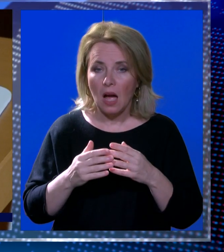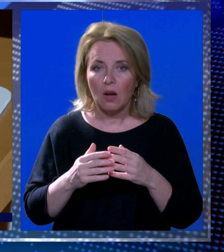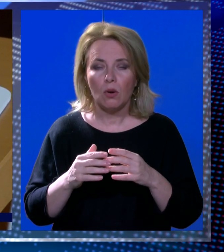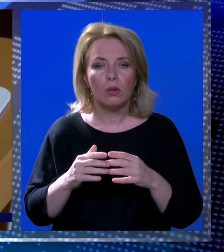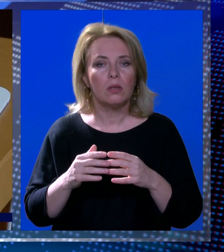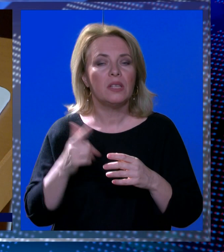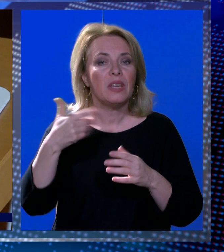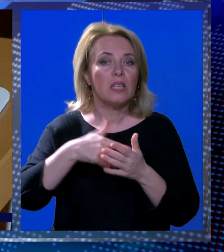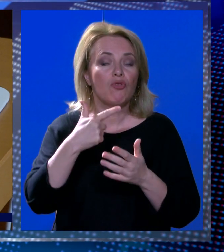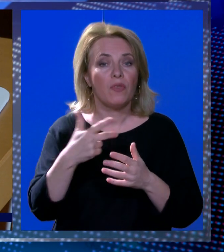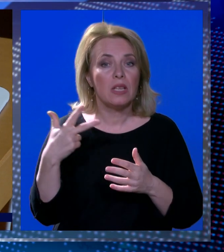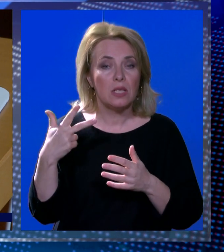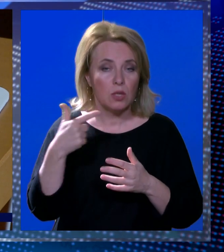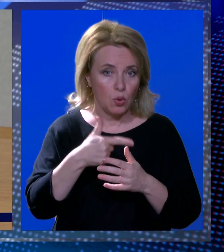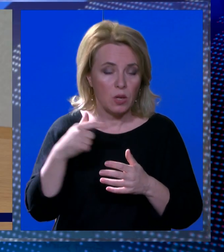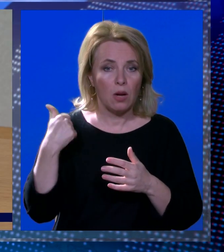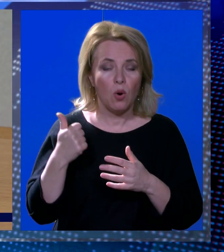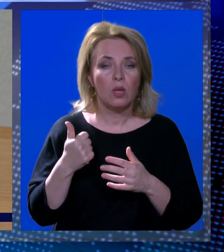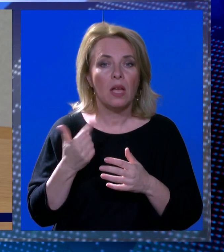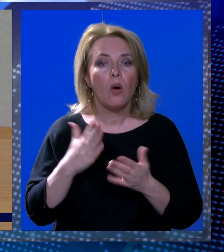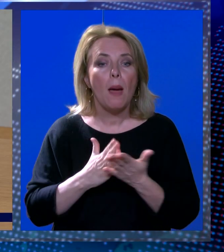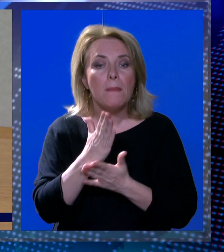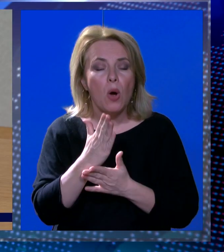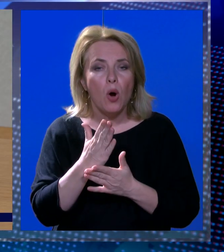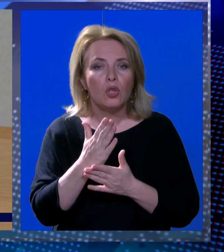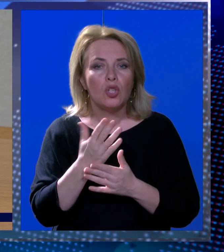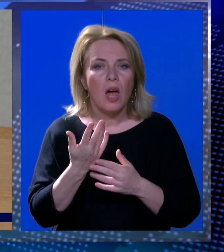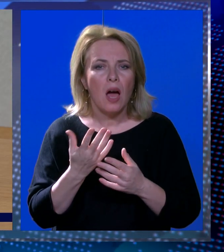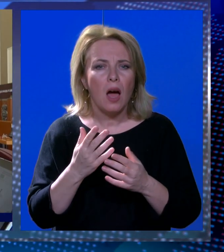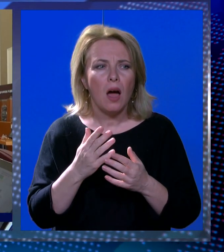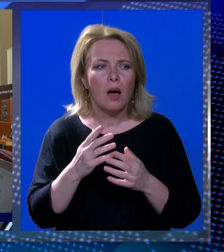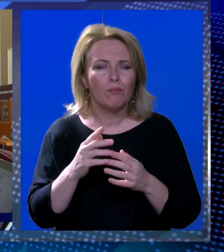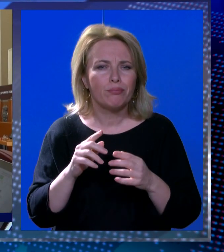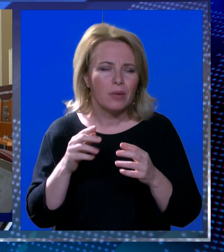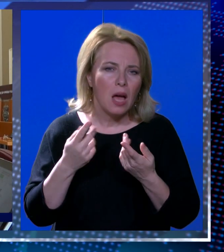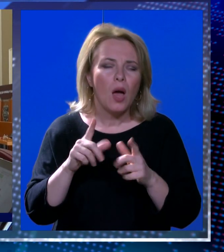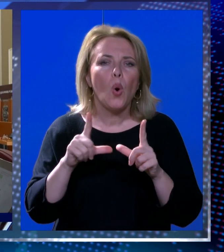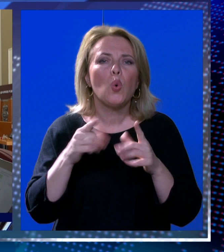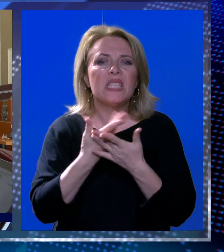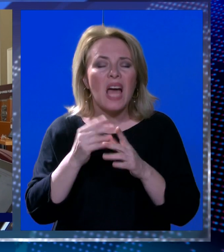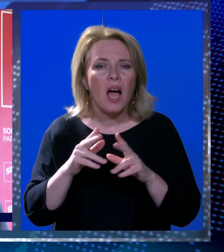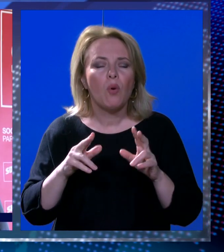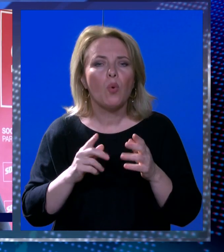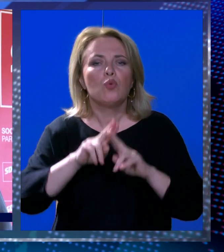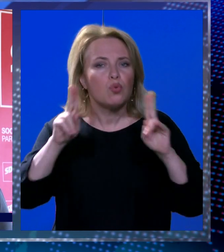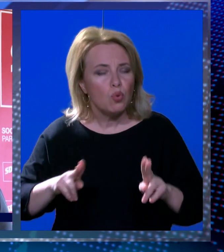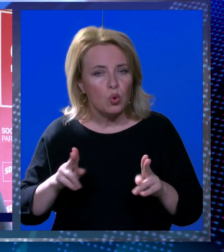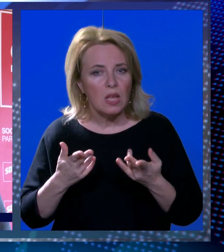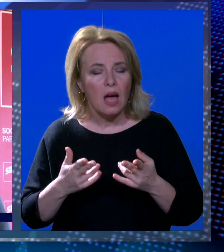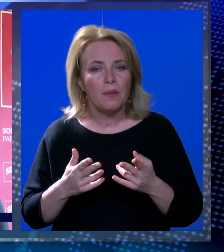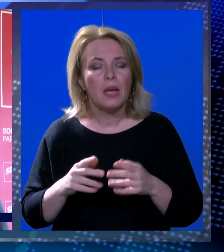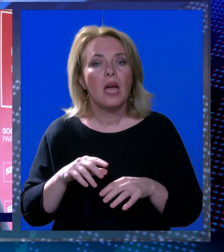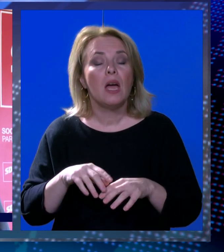Nakon burne 2022. koja im je protekla u znaku podignutih optužnica, rošade gradskih vijećnika i odlaska čelne osobe